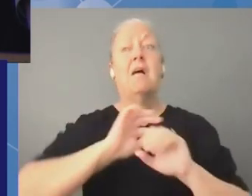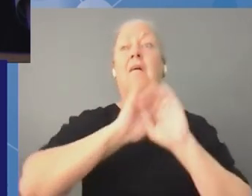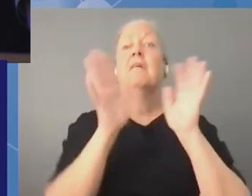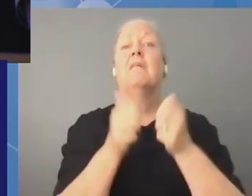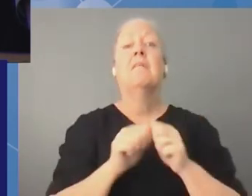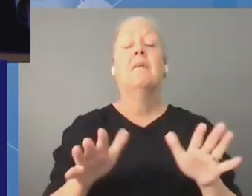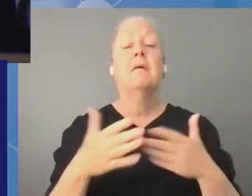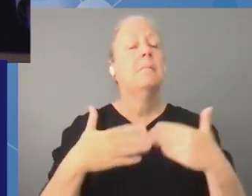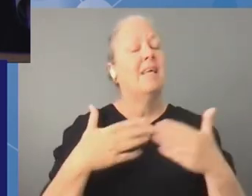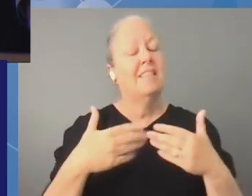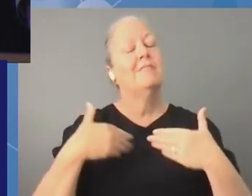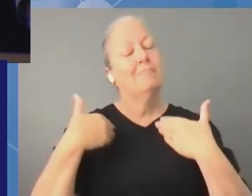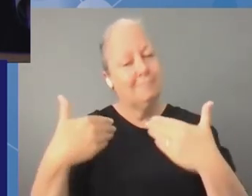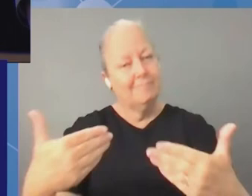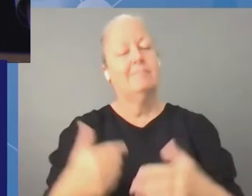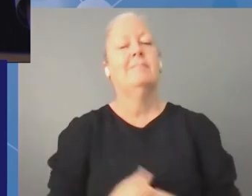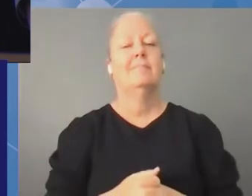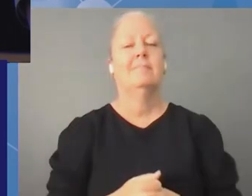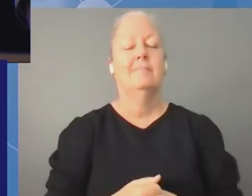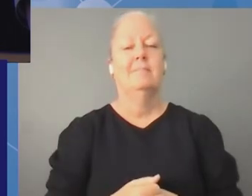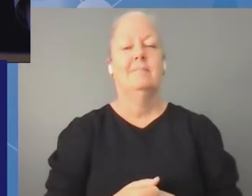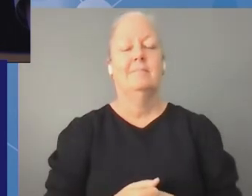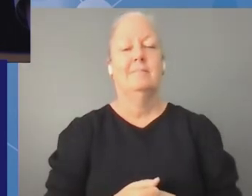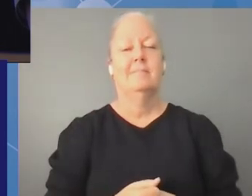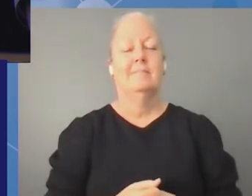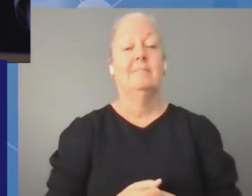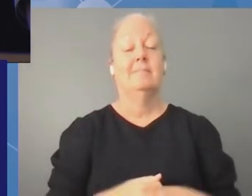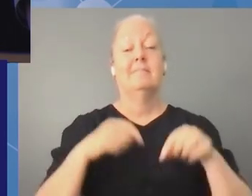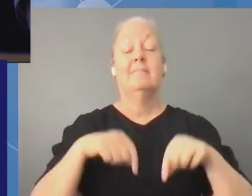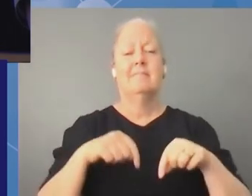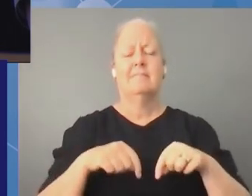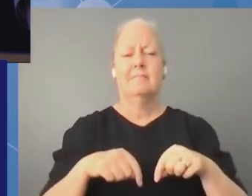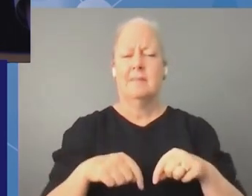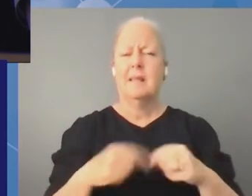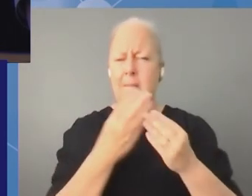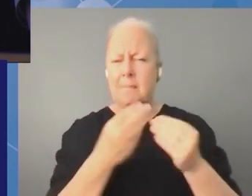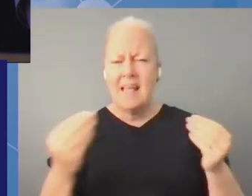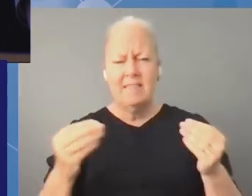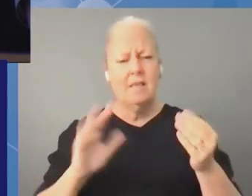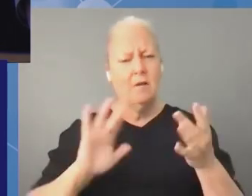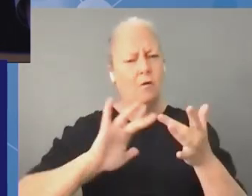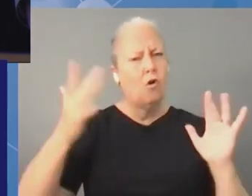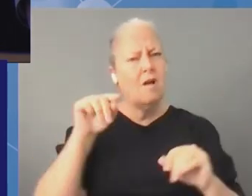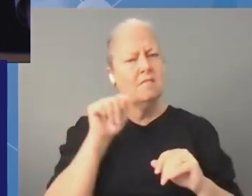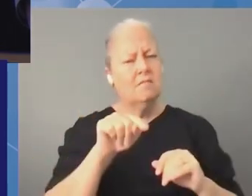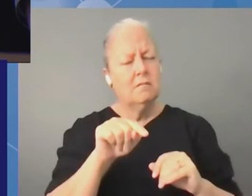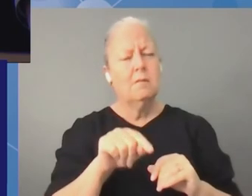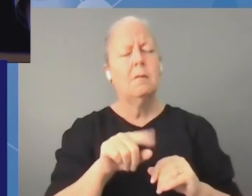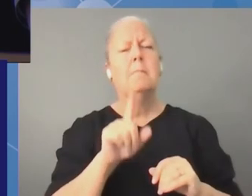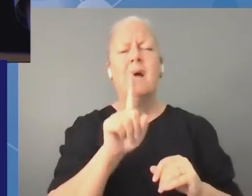我注意到了有一些在线的一些成员的吧，也有遇到了一些语文的一些问